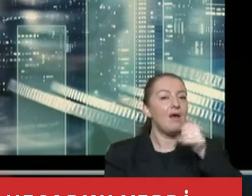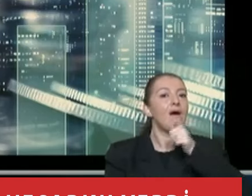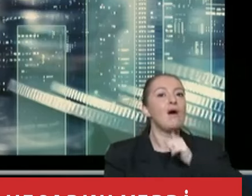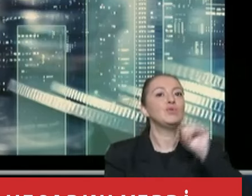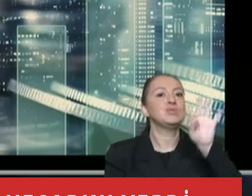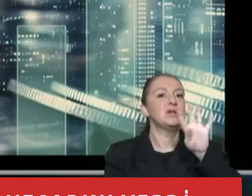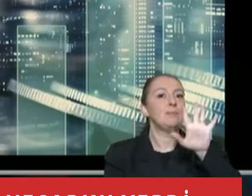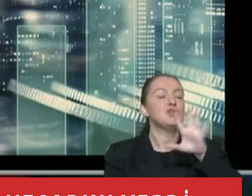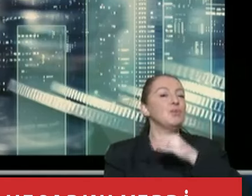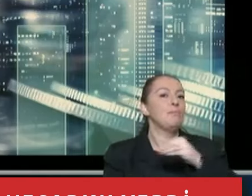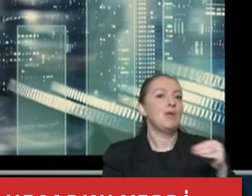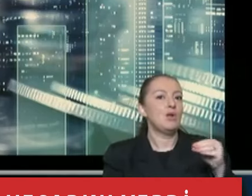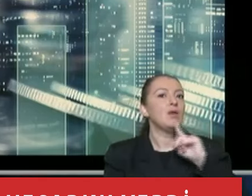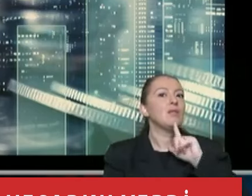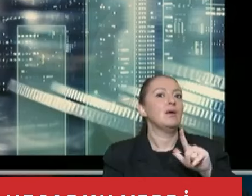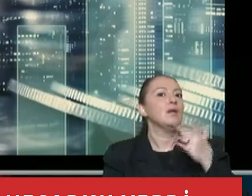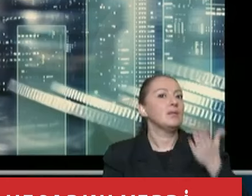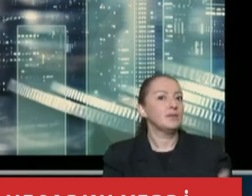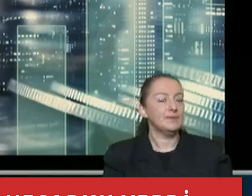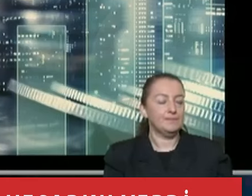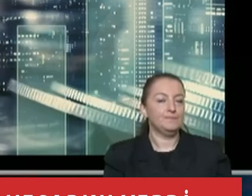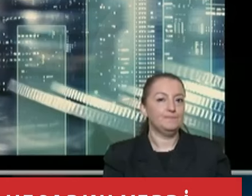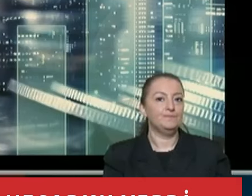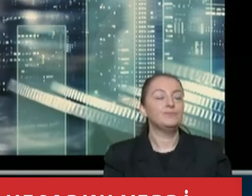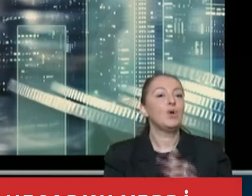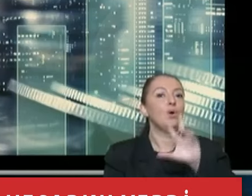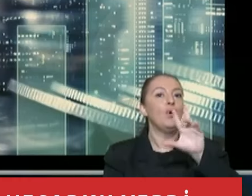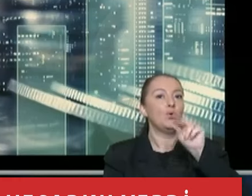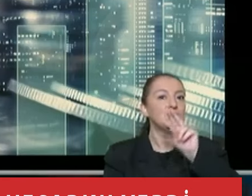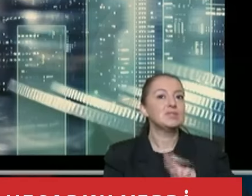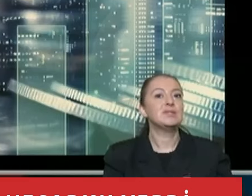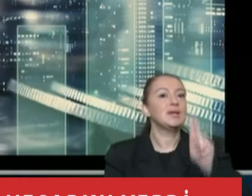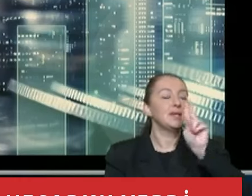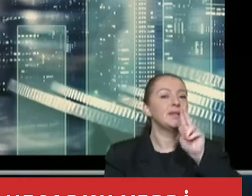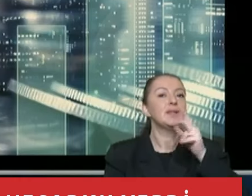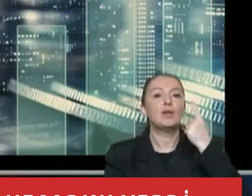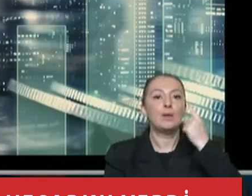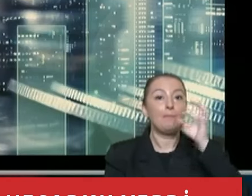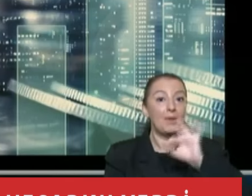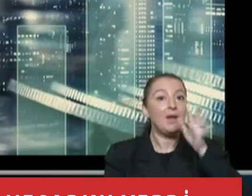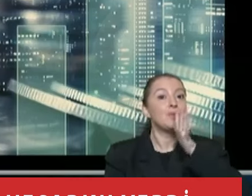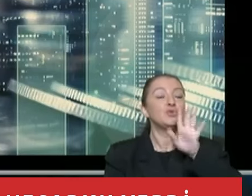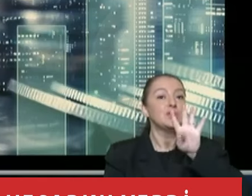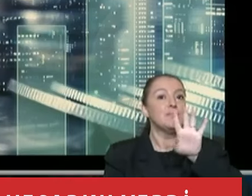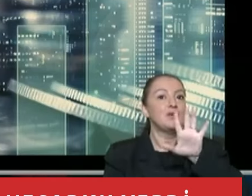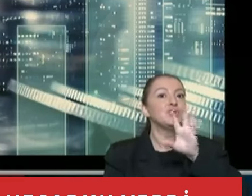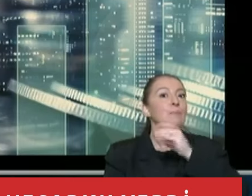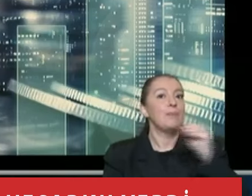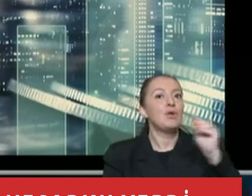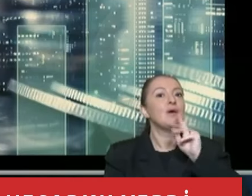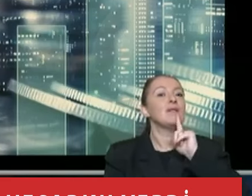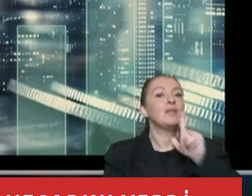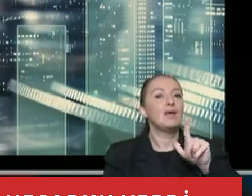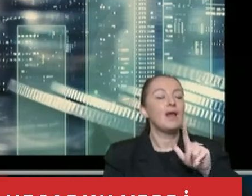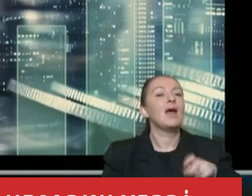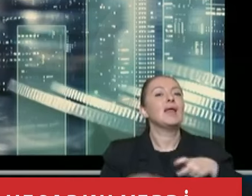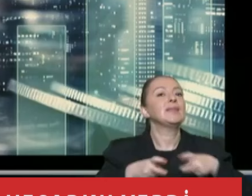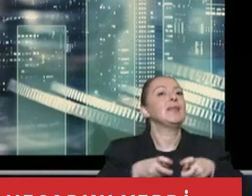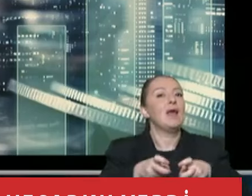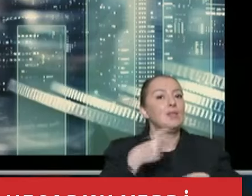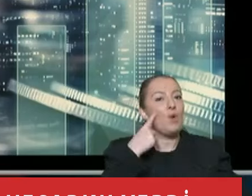645 milyon liradır 37 milyar 545 milyon lir raylı sistemler